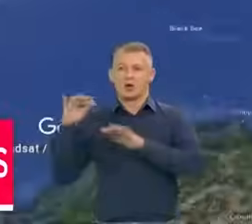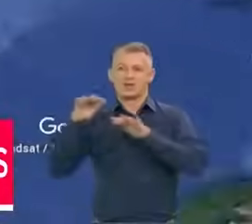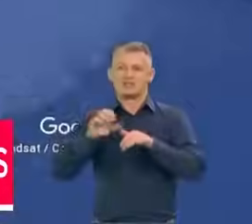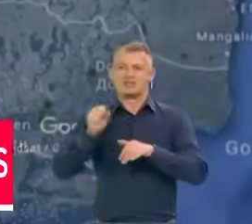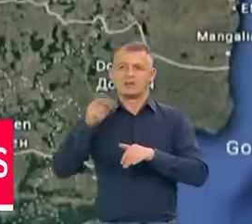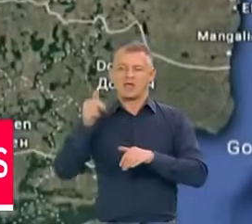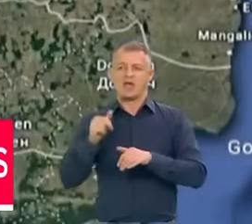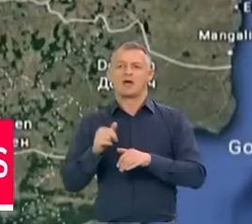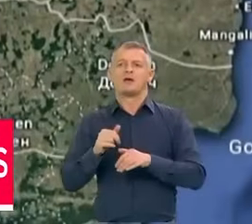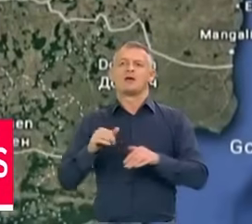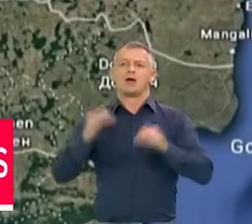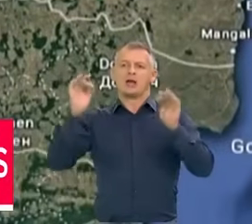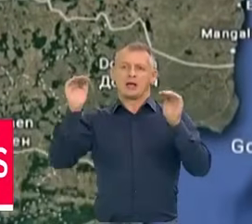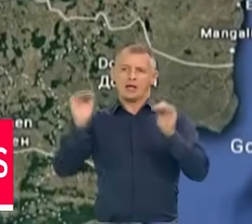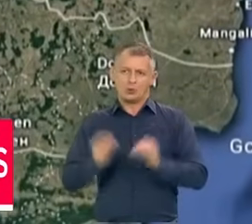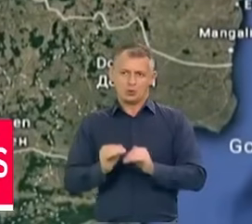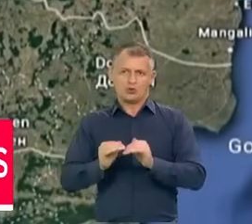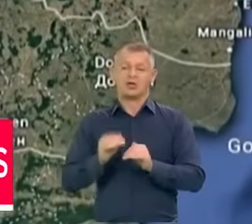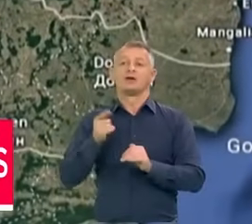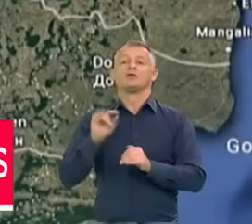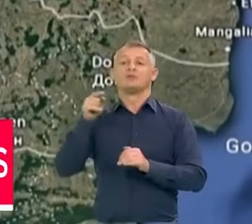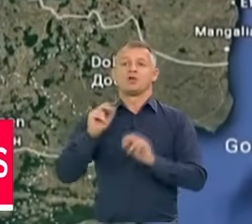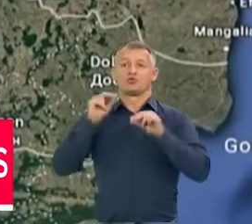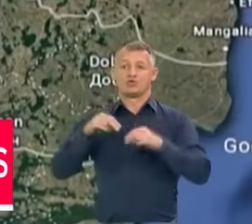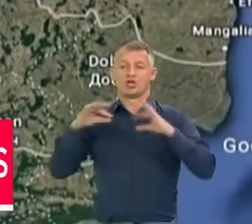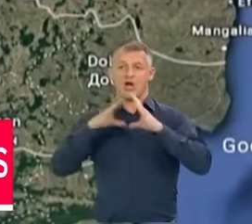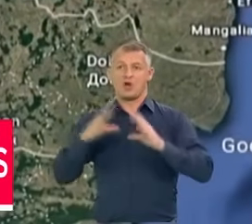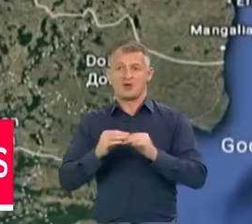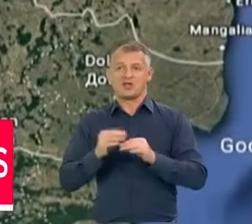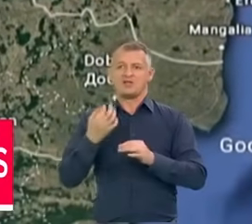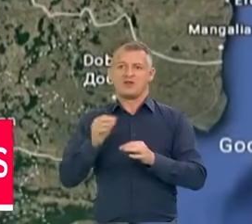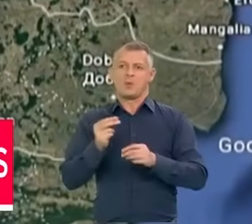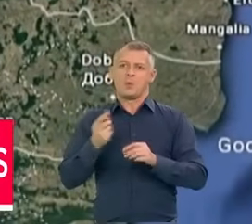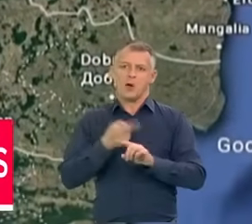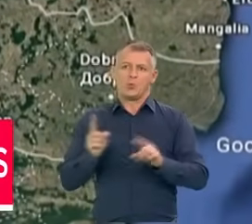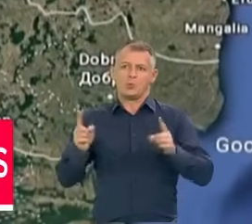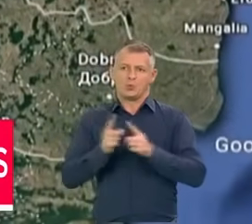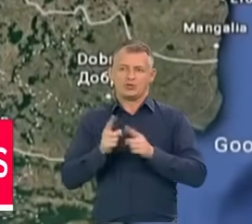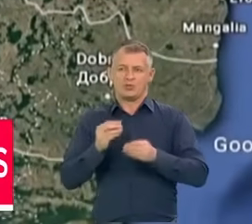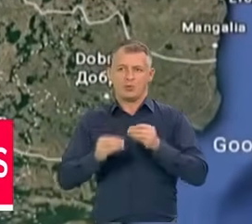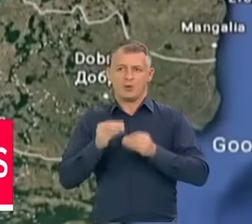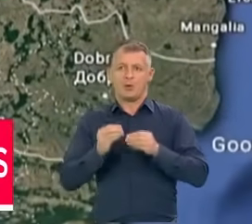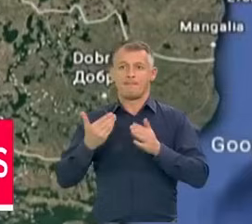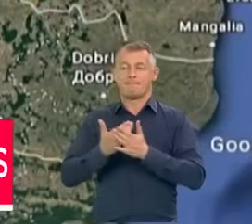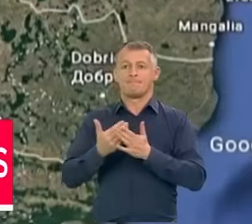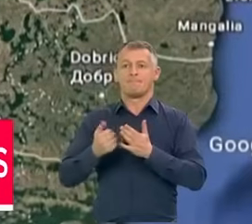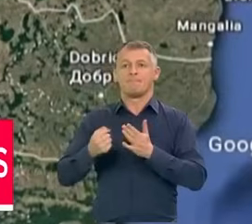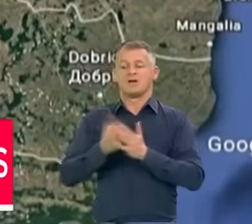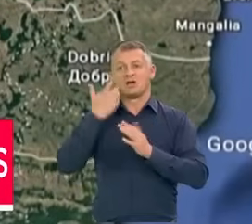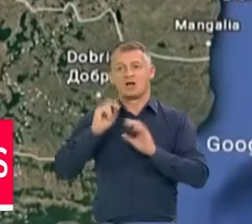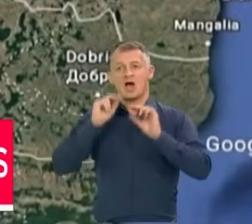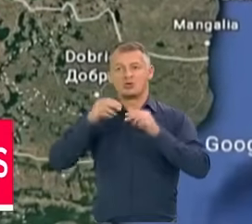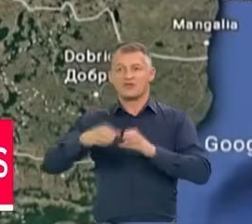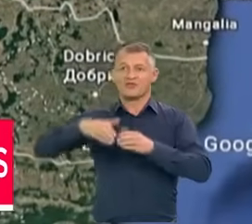mult debitul în creștere al Dunării ca țara noastră să fie cât mai puțin afectată până la vărsarea în Marea Neagră în jur de 20 de